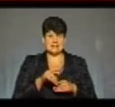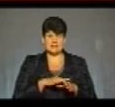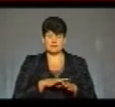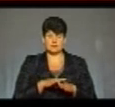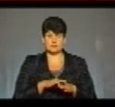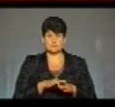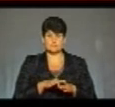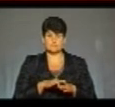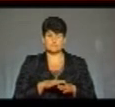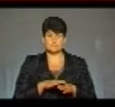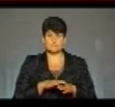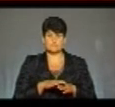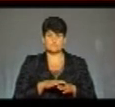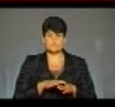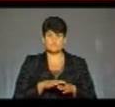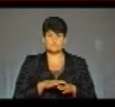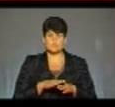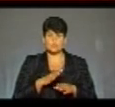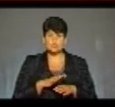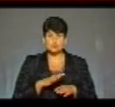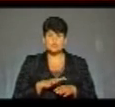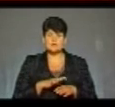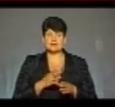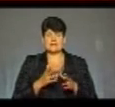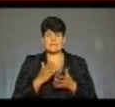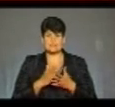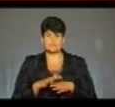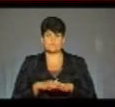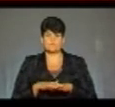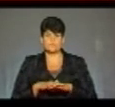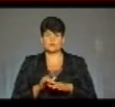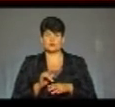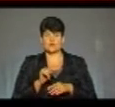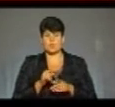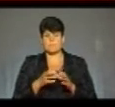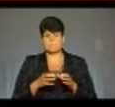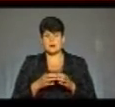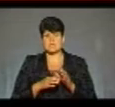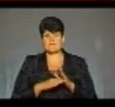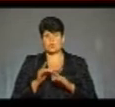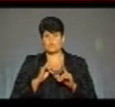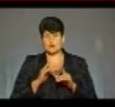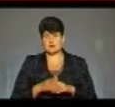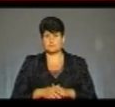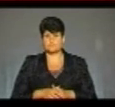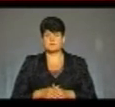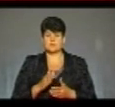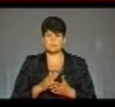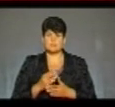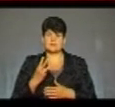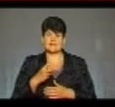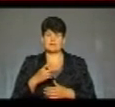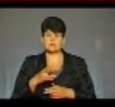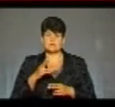тими повноваженнями, з тими, скажімо, очікуваннями, які є від суспільства щодо його партії, взагалі Верховної Ради. Маємо 3 хвилини до